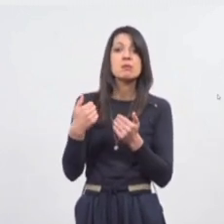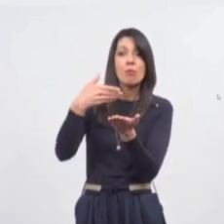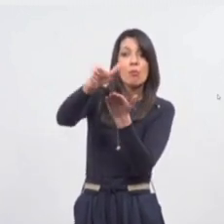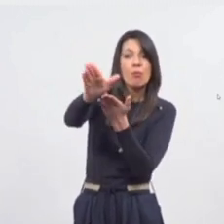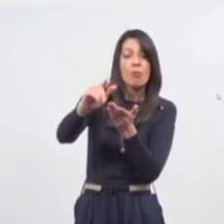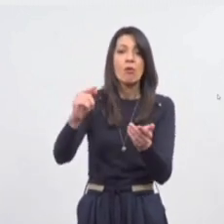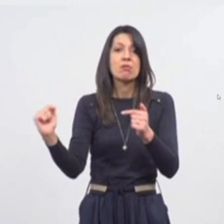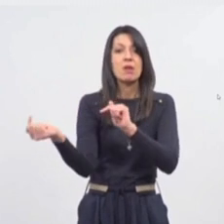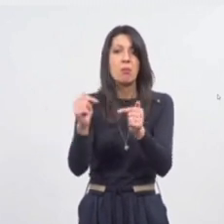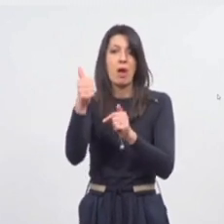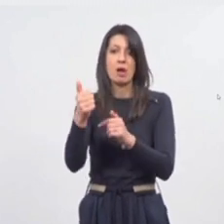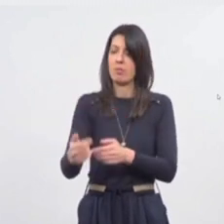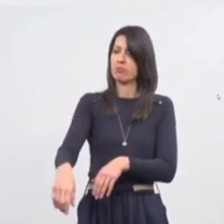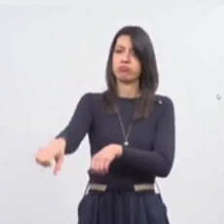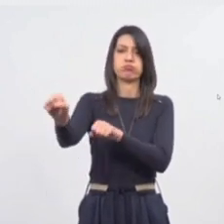ce sujet.